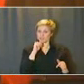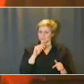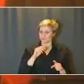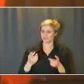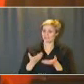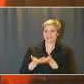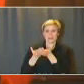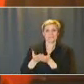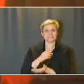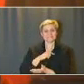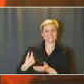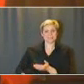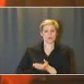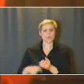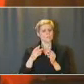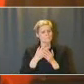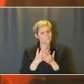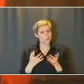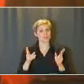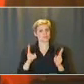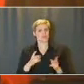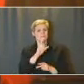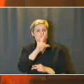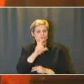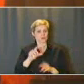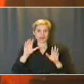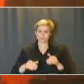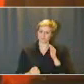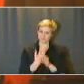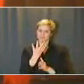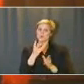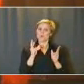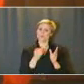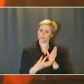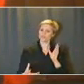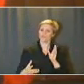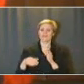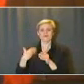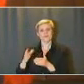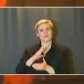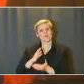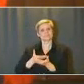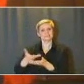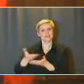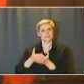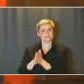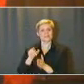företagen har startat just på grund av samarbete med just den här regionen.